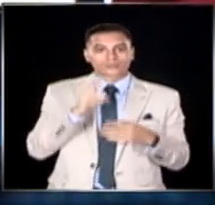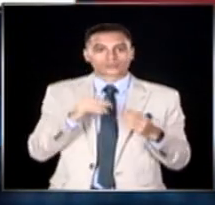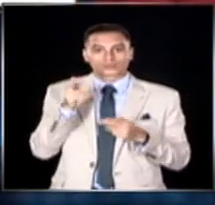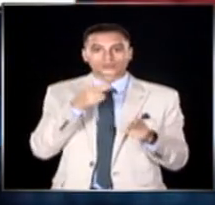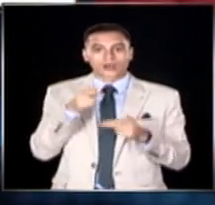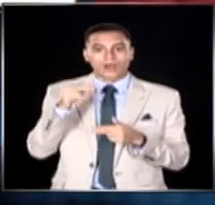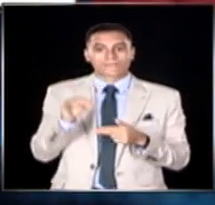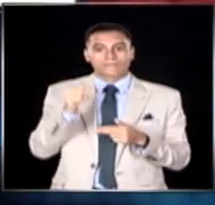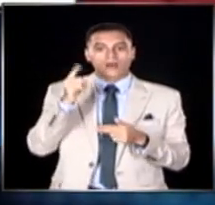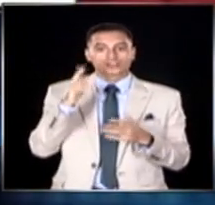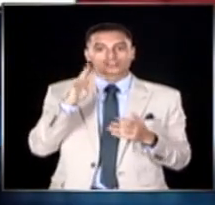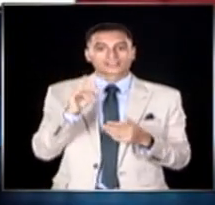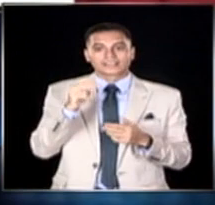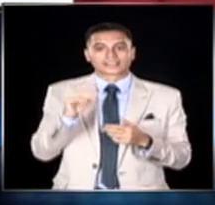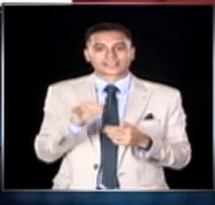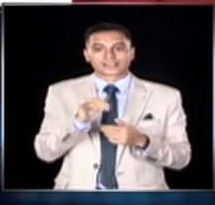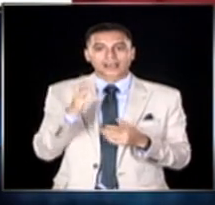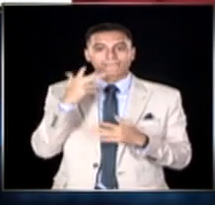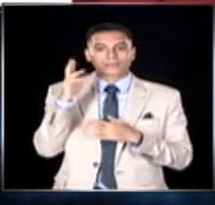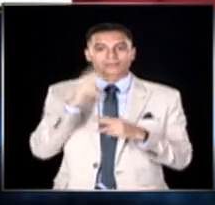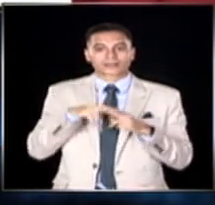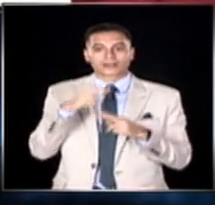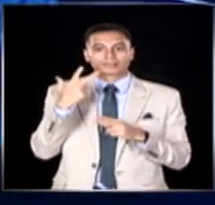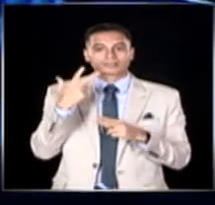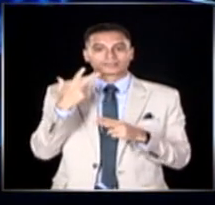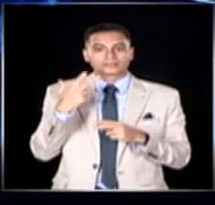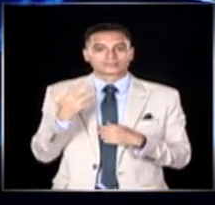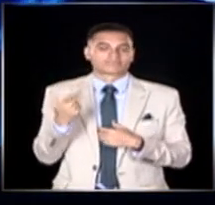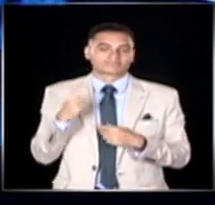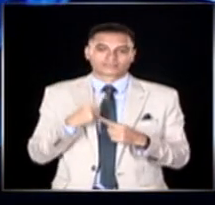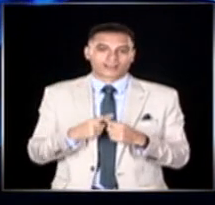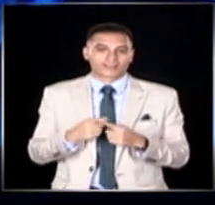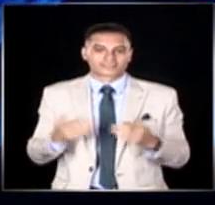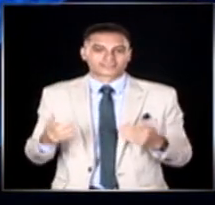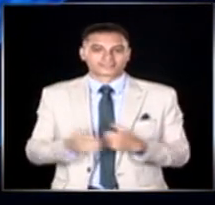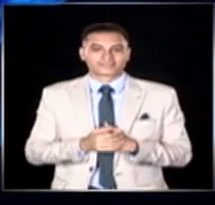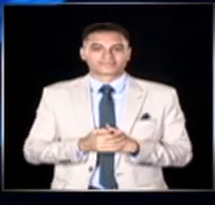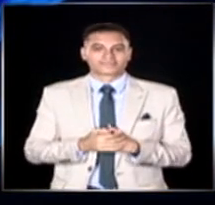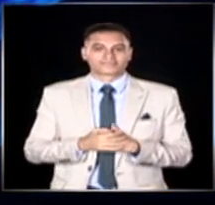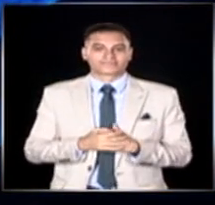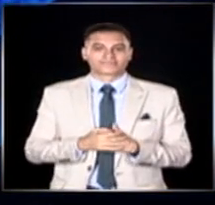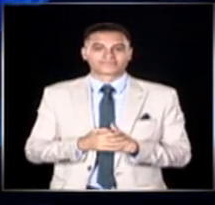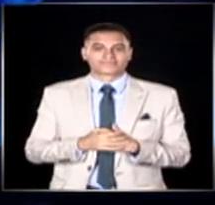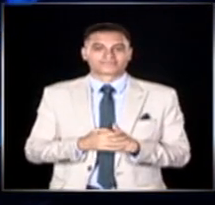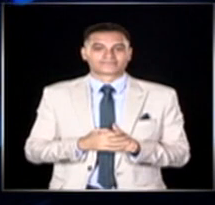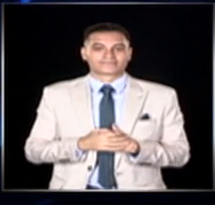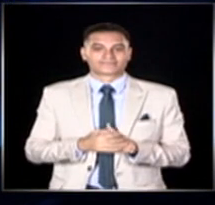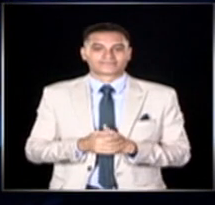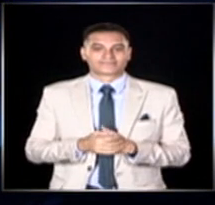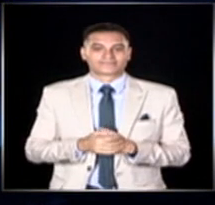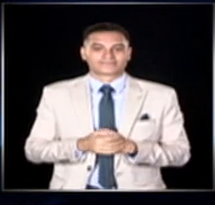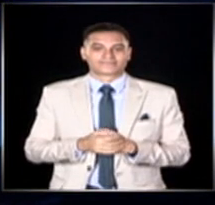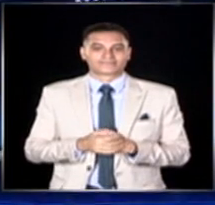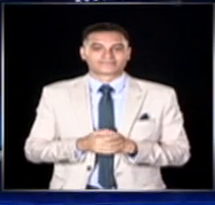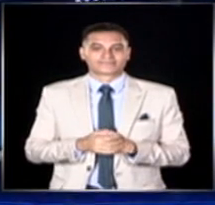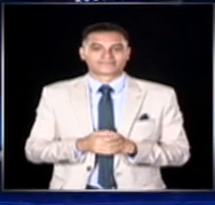القبة؟ عمار الشريعي. غلط. كم عدد النجوم على علم دولة 3؟ تشيلي؟ غلط. تعالي تعالي